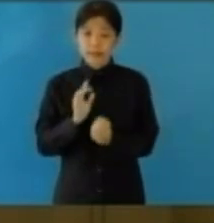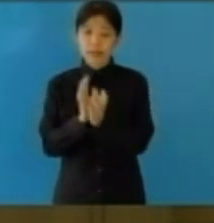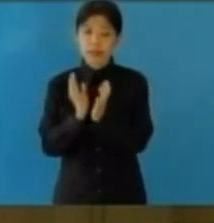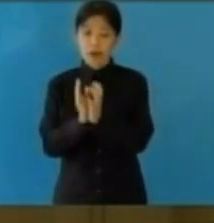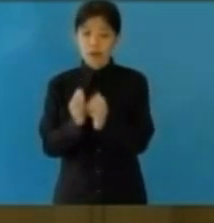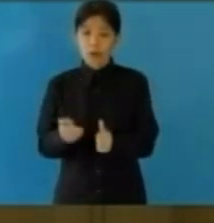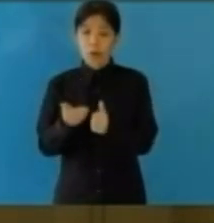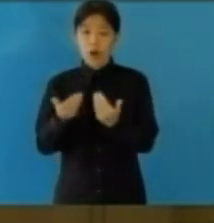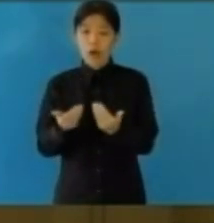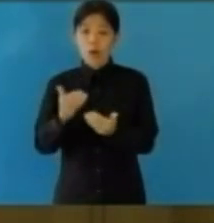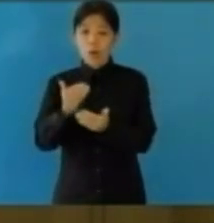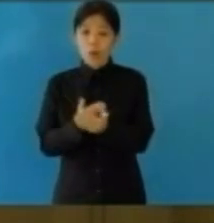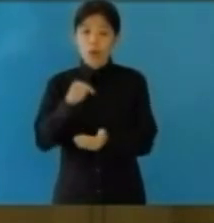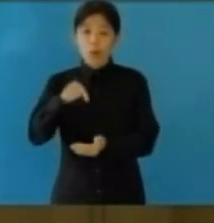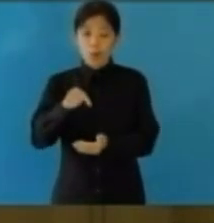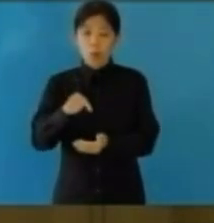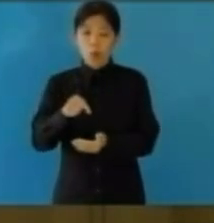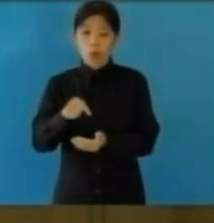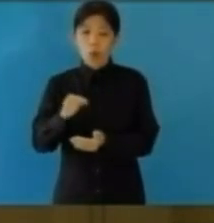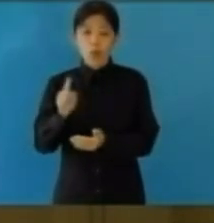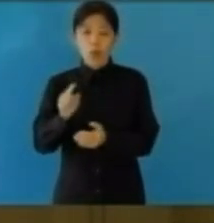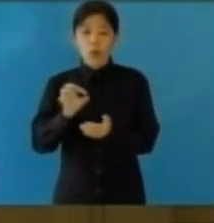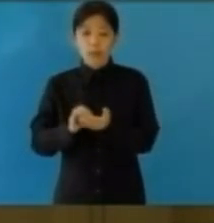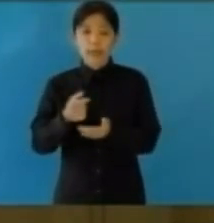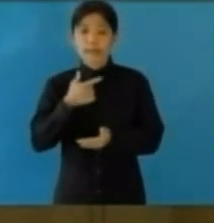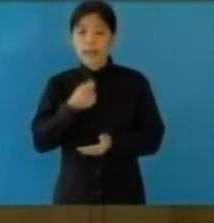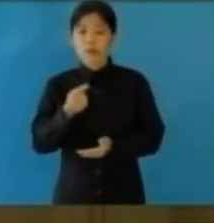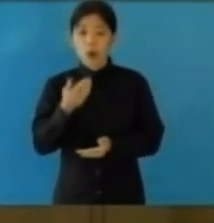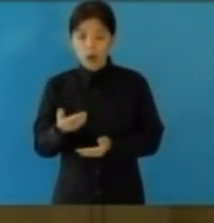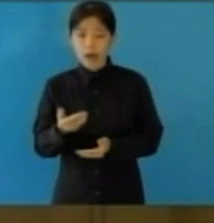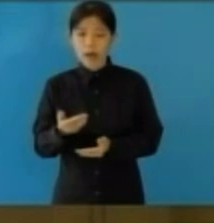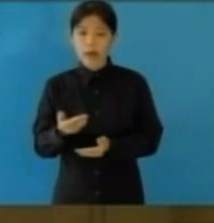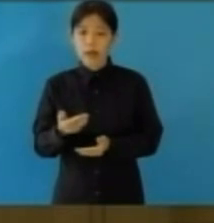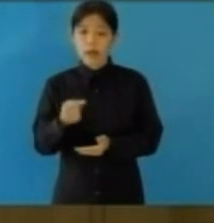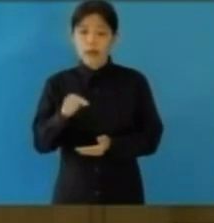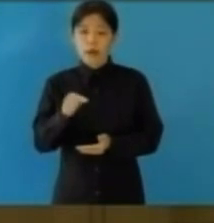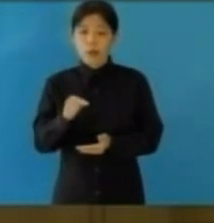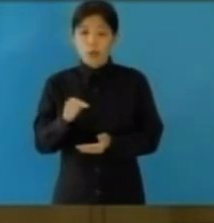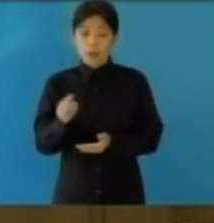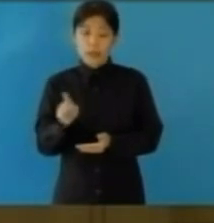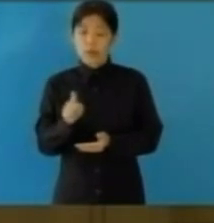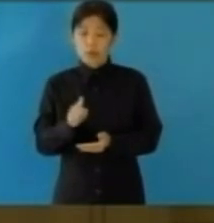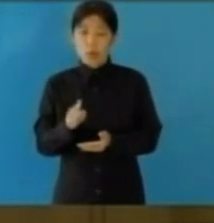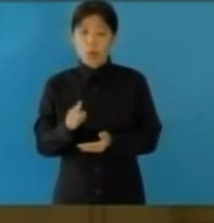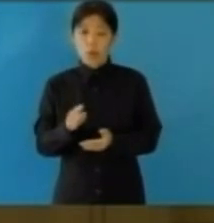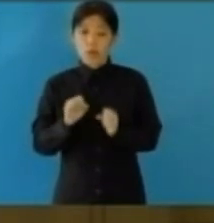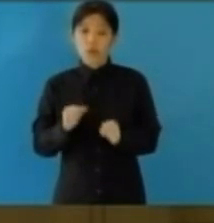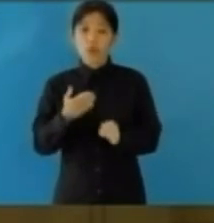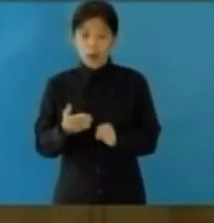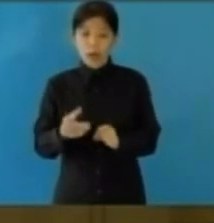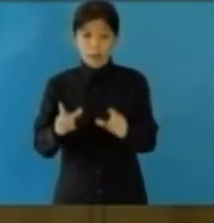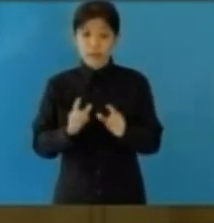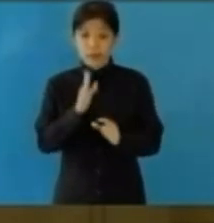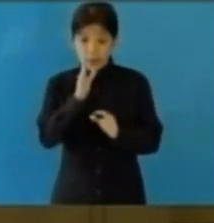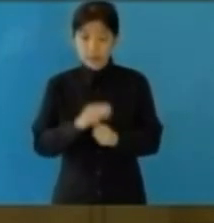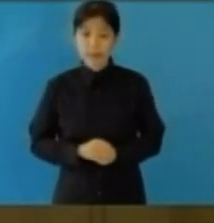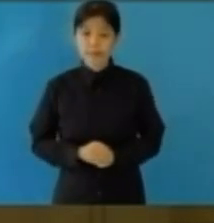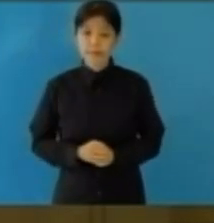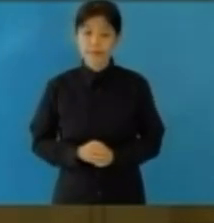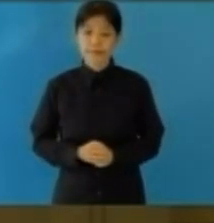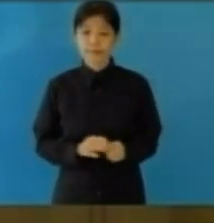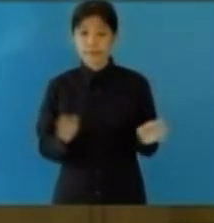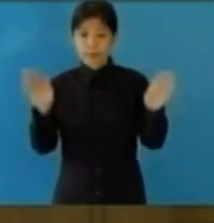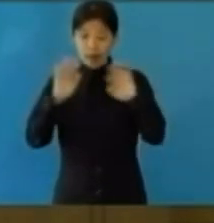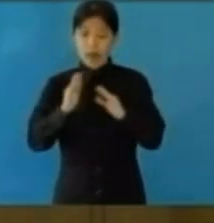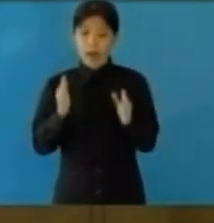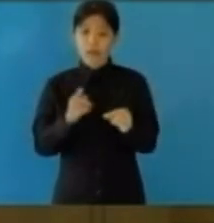校の跡地はどう考えているのか、また跡地の利活用について速やかに進めていくべきであると考えますが、お答えください。次に中学の設置